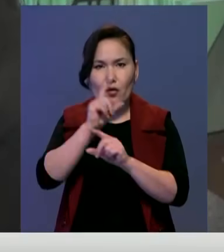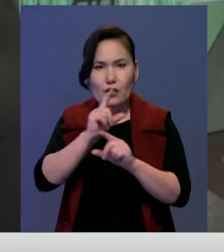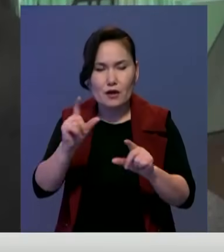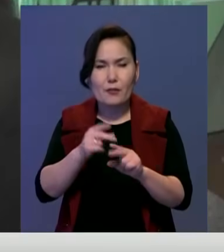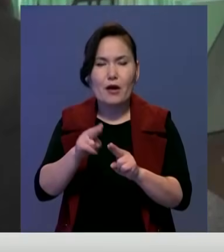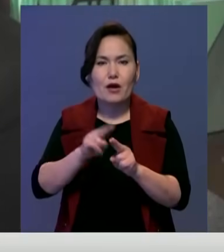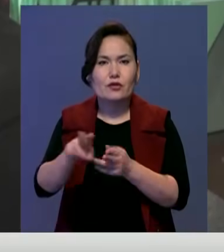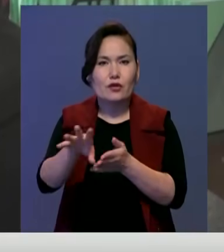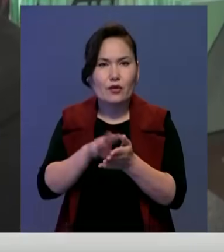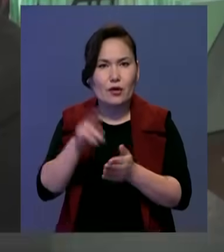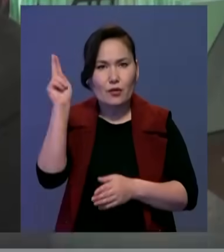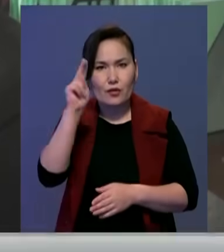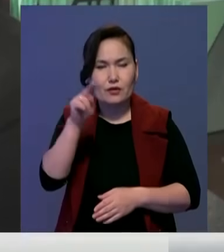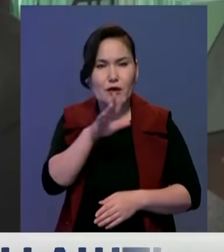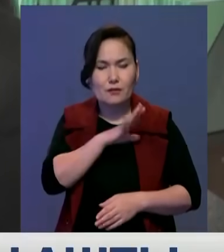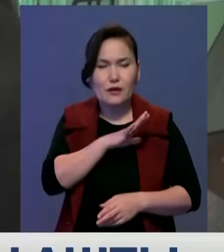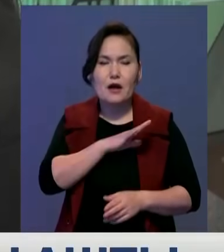жүрдік. Уақыт өте келе,